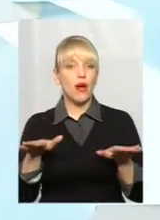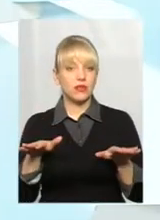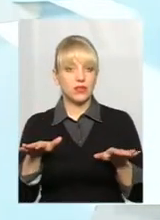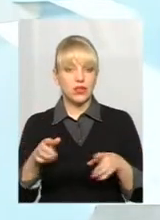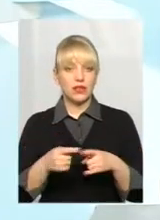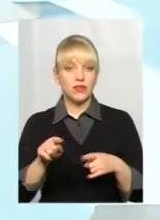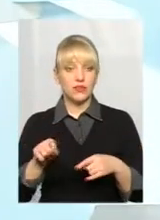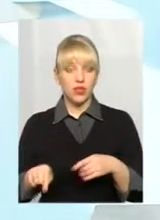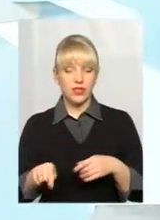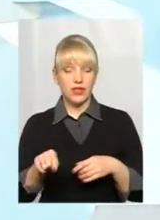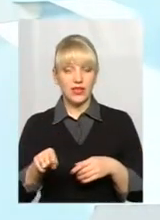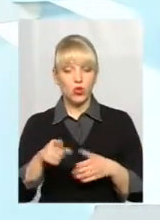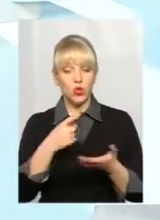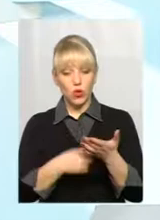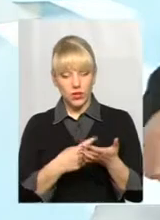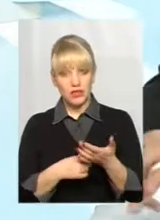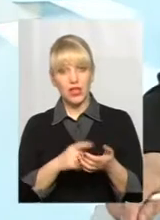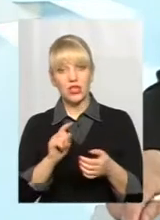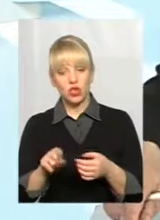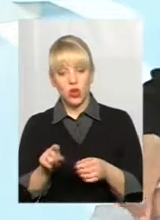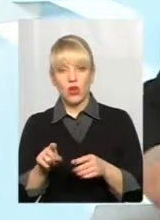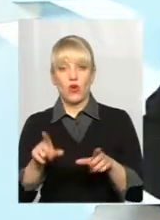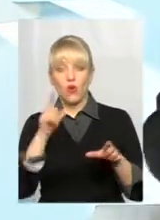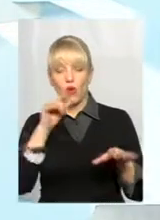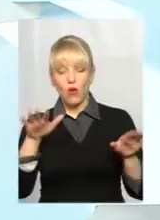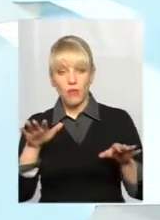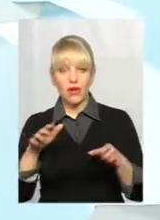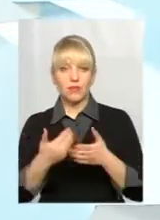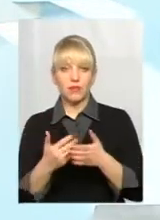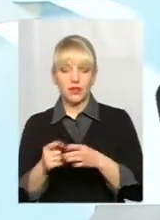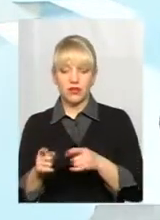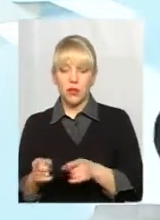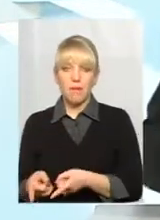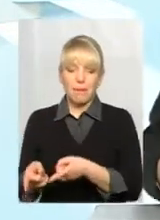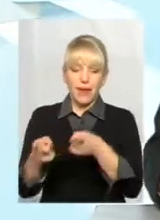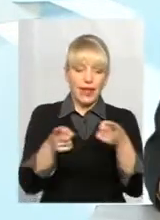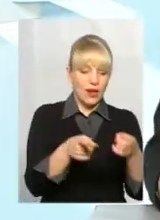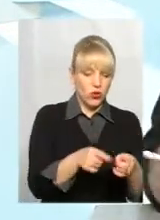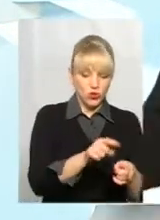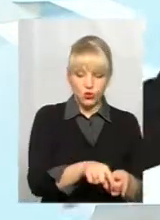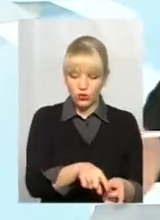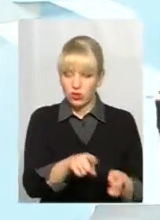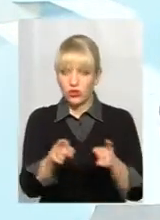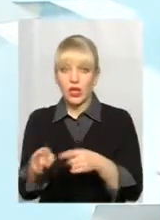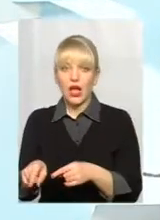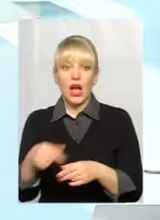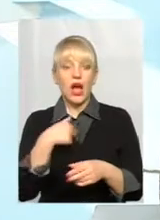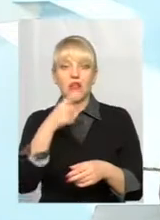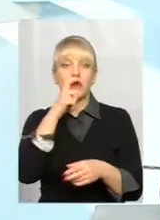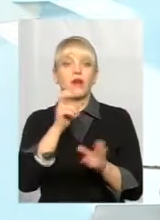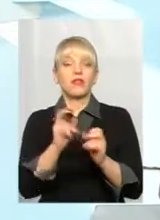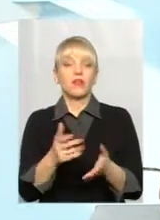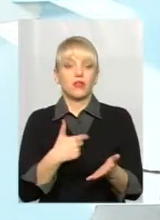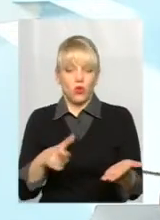доказали, що це саме от комахи з цього місця туди переходять, а от не передбачено, як вони мають. От буде дорога на їхньому